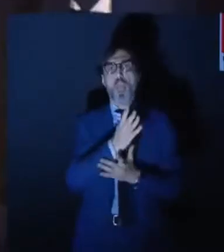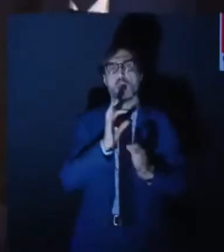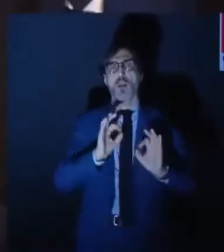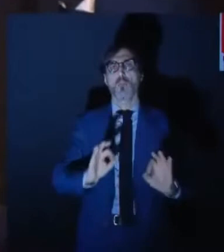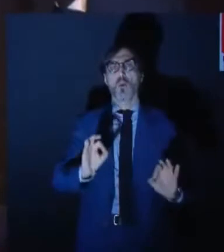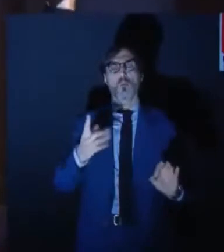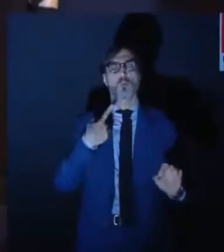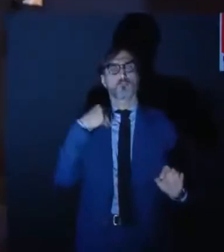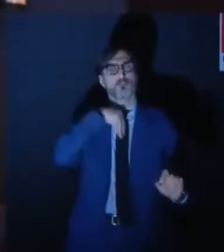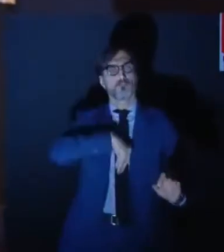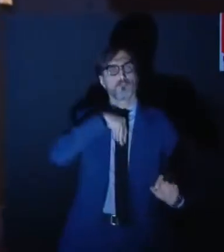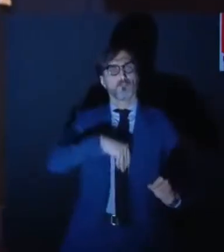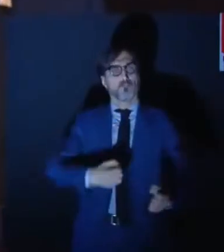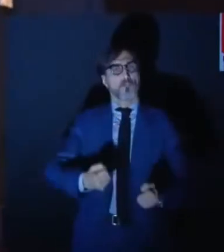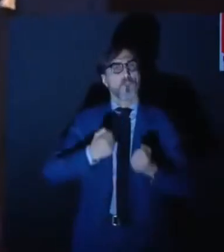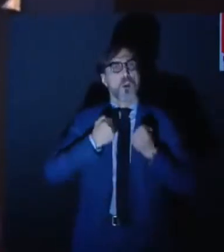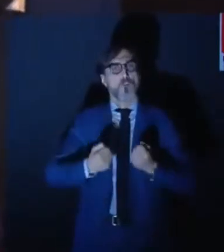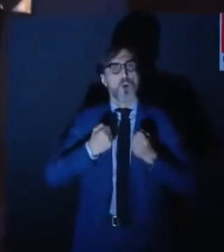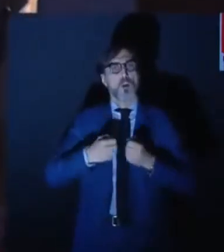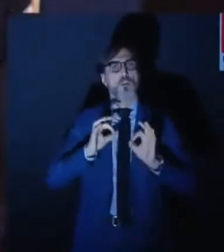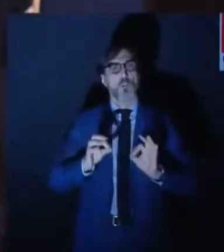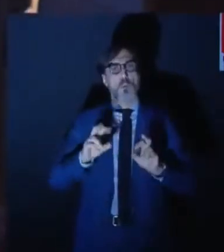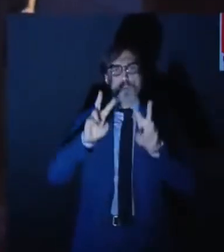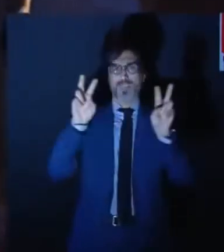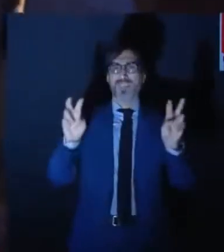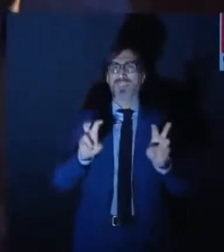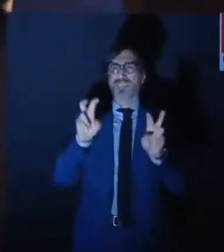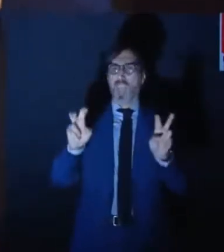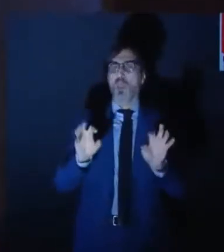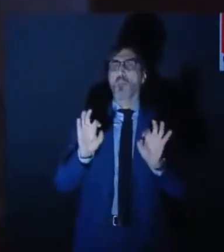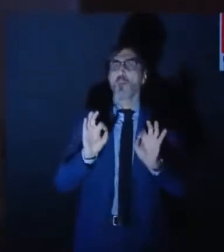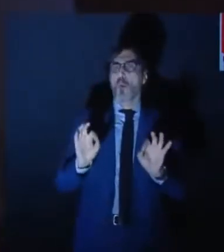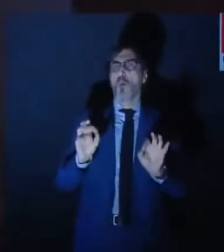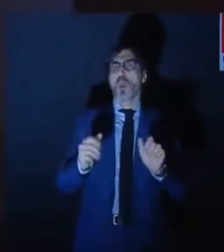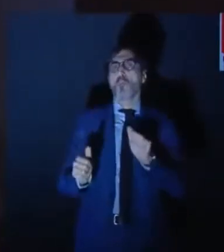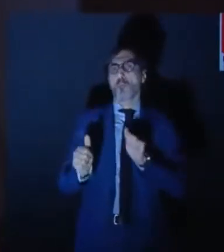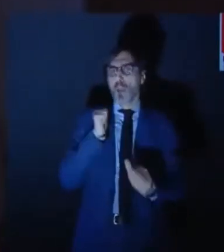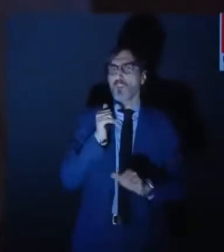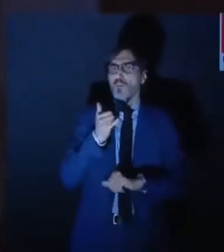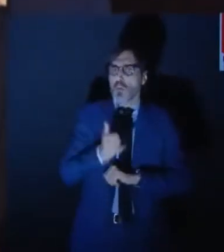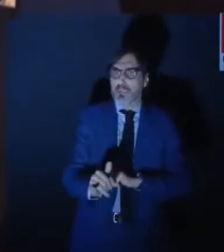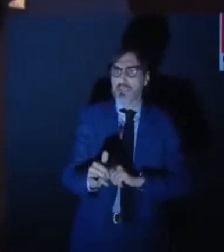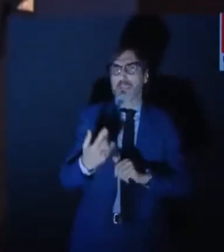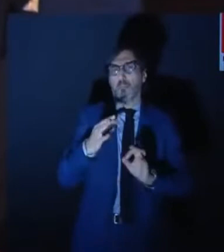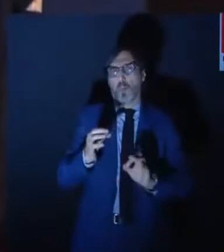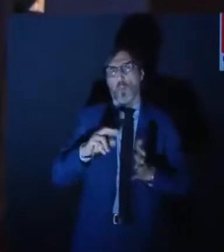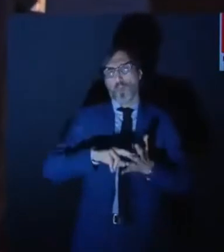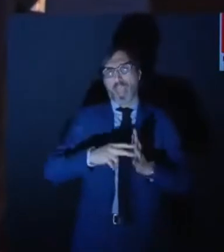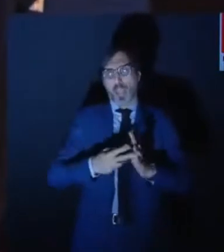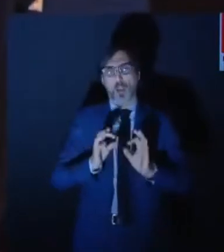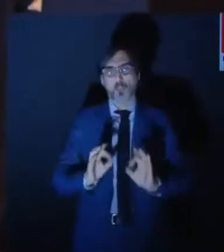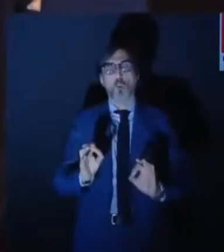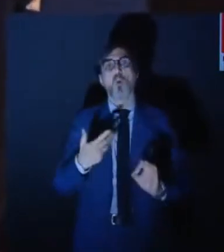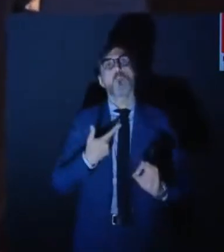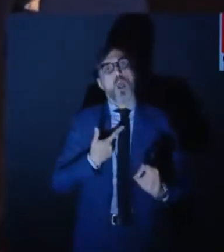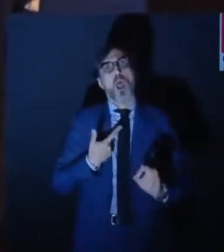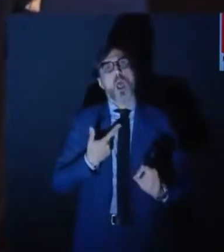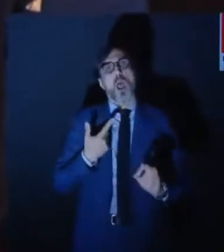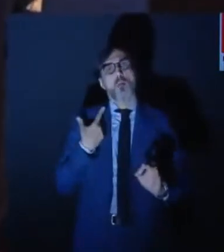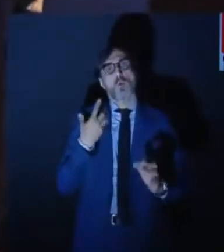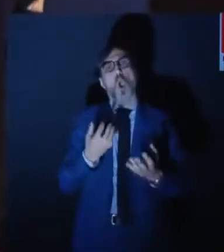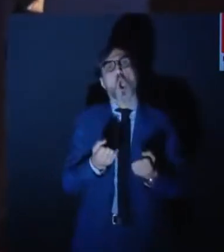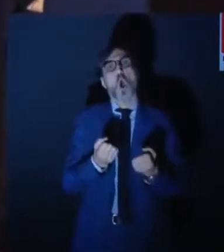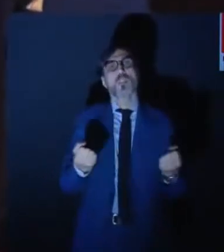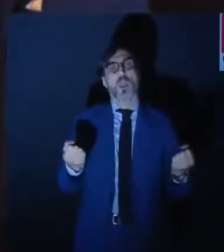forgiato rispetto a tematiche che sono sì di natura prevenzionale tecnica se vogliamo man un contenuto